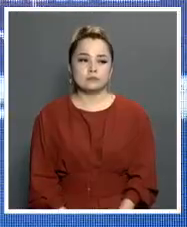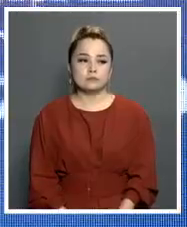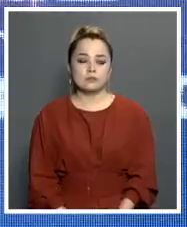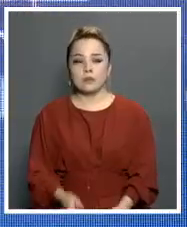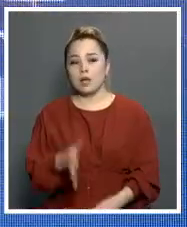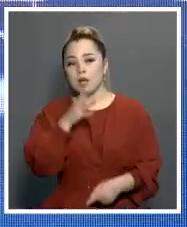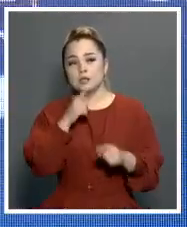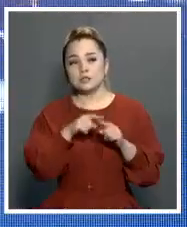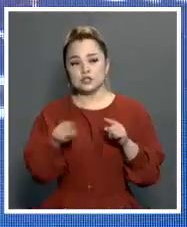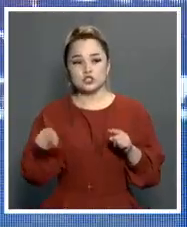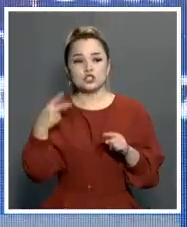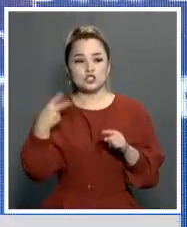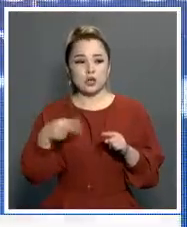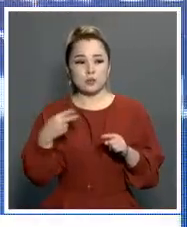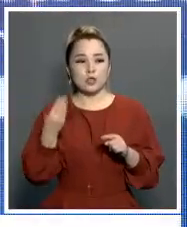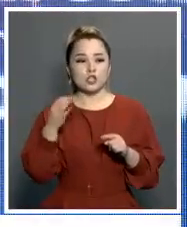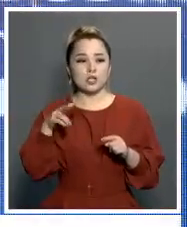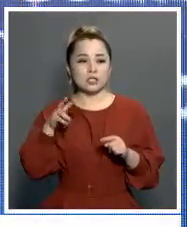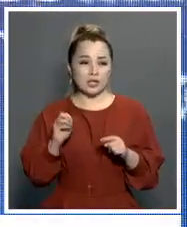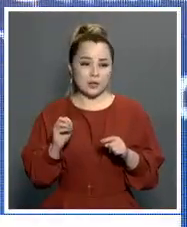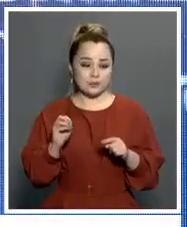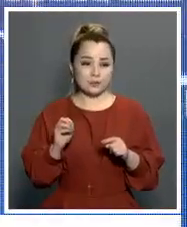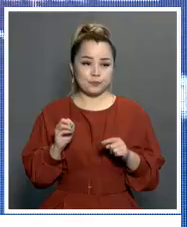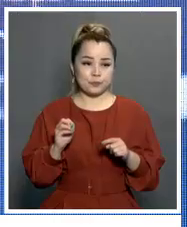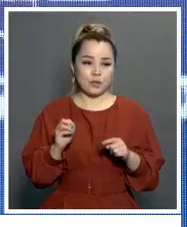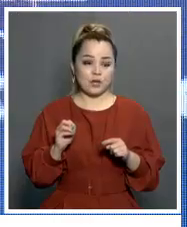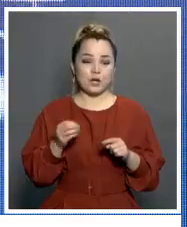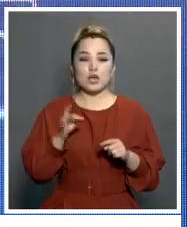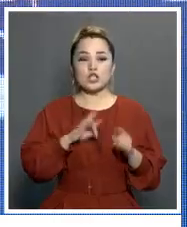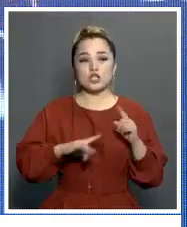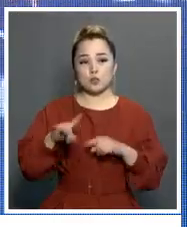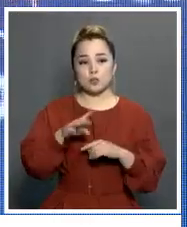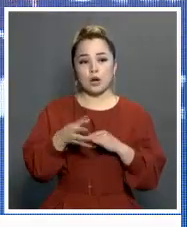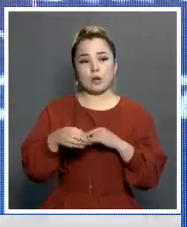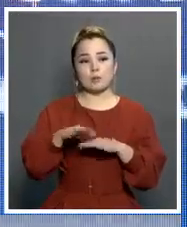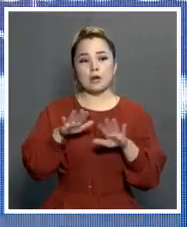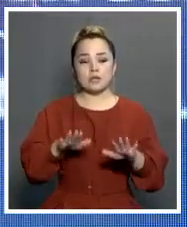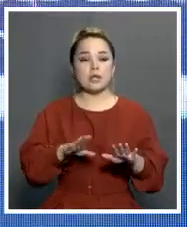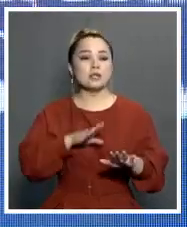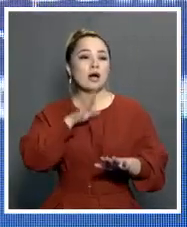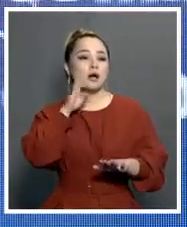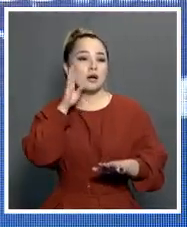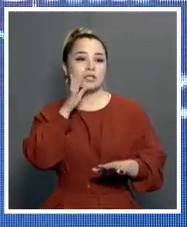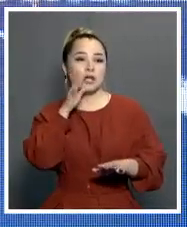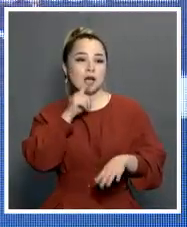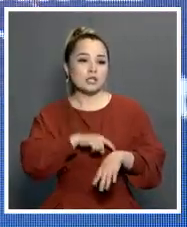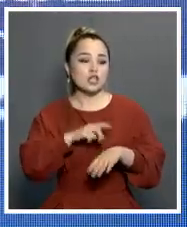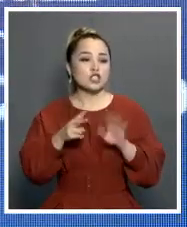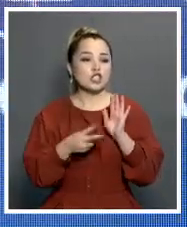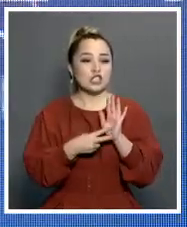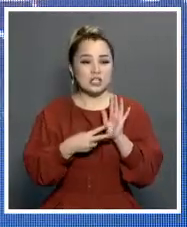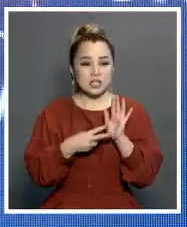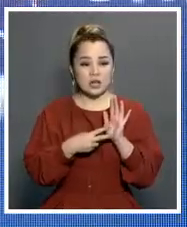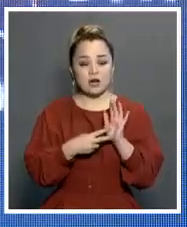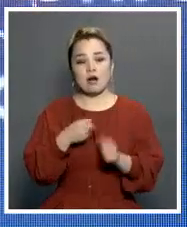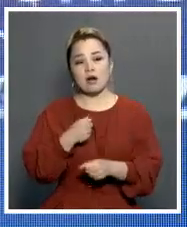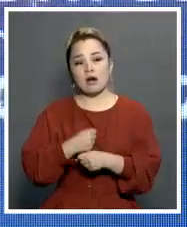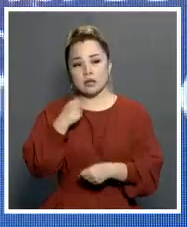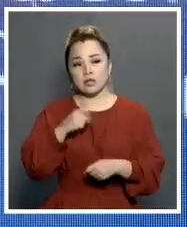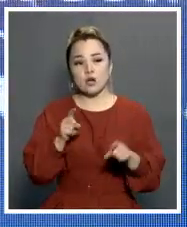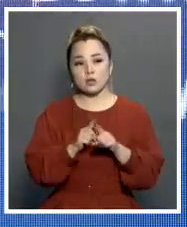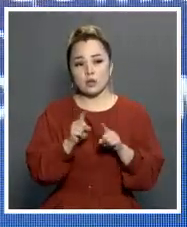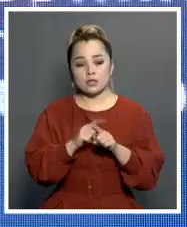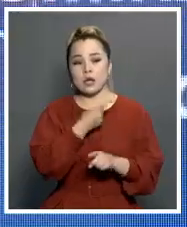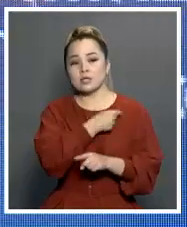Ағымдағы жылы 20 шілдеде республика аумағында таңғы сағат 7-де қатаң санитарлық